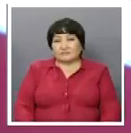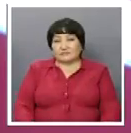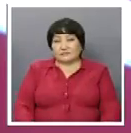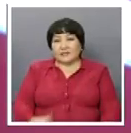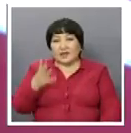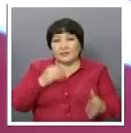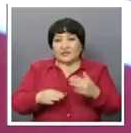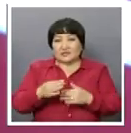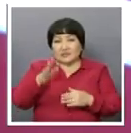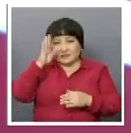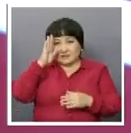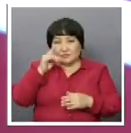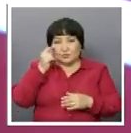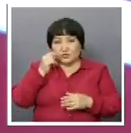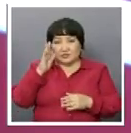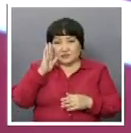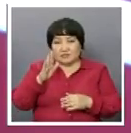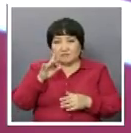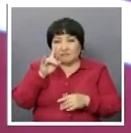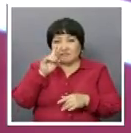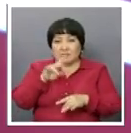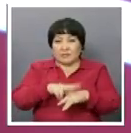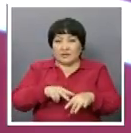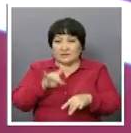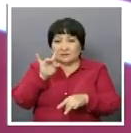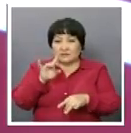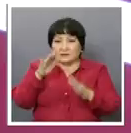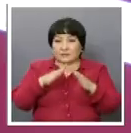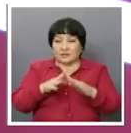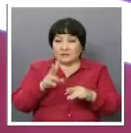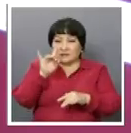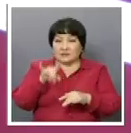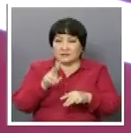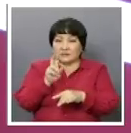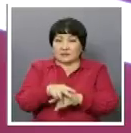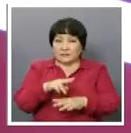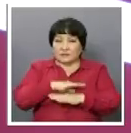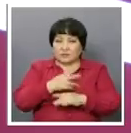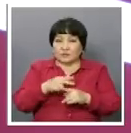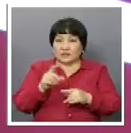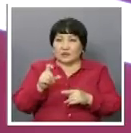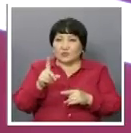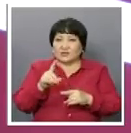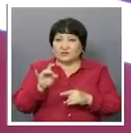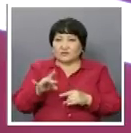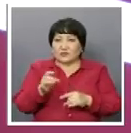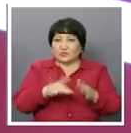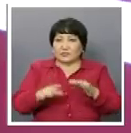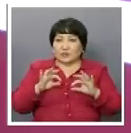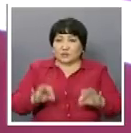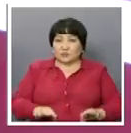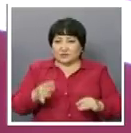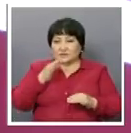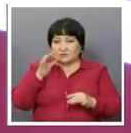Алматыда ер адам полиция ғимаратының терезесінен секіріп қайтыс болды. Бұл туралы Әуезов ауданының прокуратурасы мәлімдеді. 34 жастағы